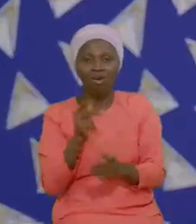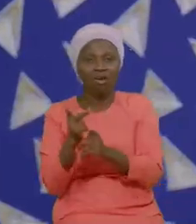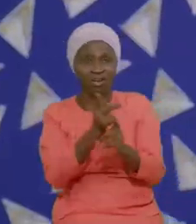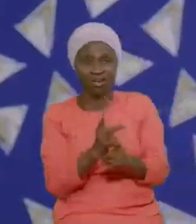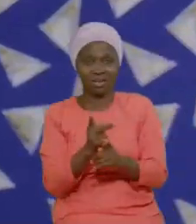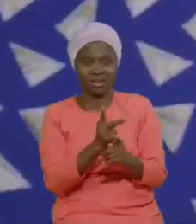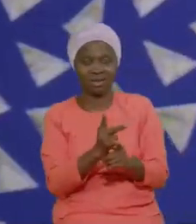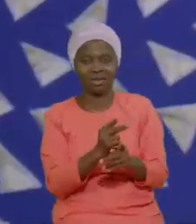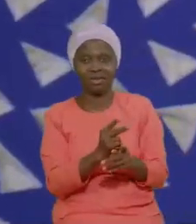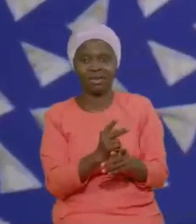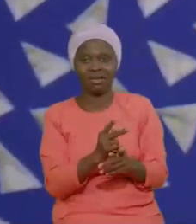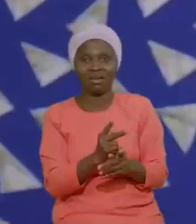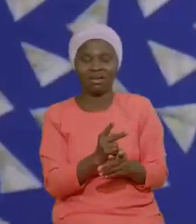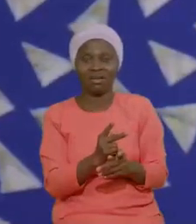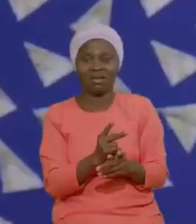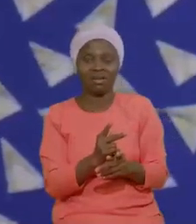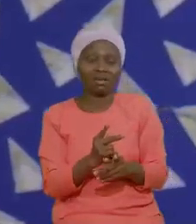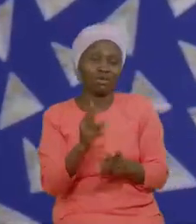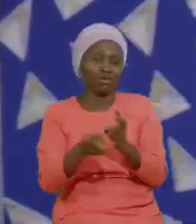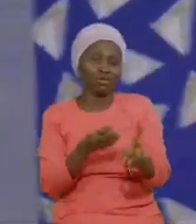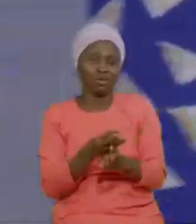c'est d'aller donc vers ce monde indifférent.